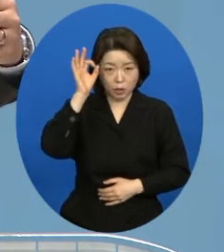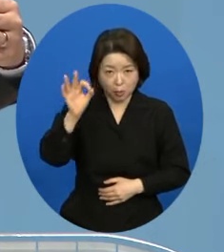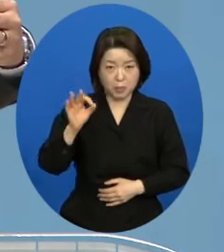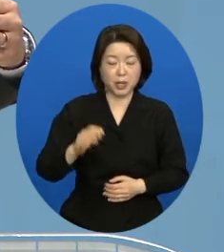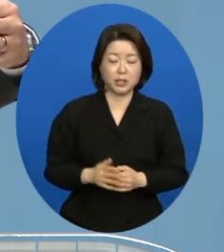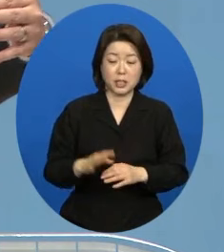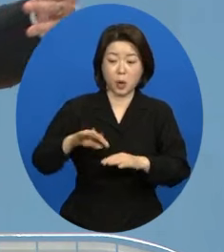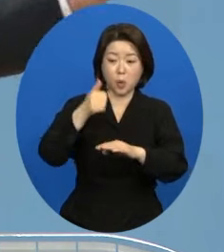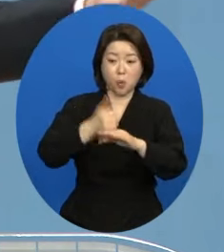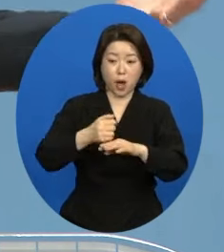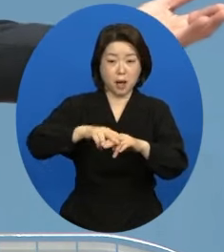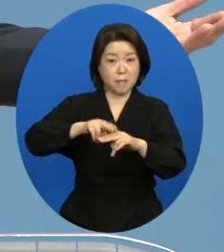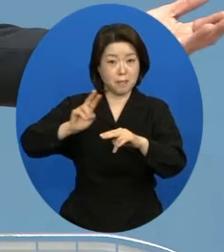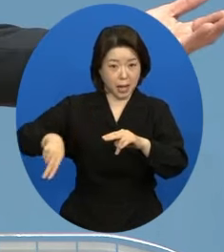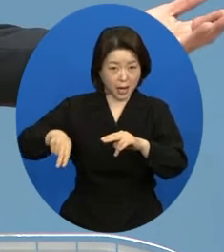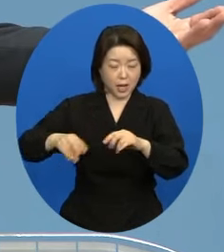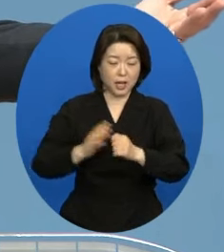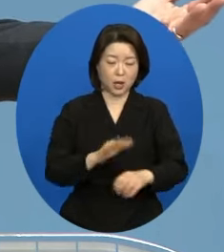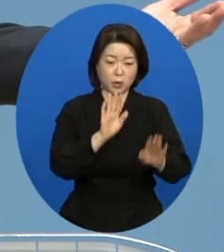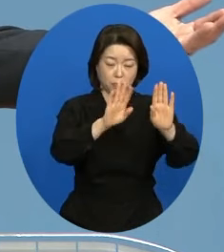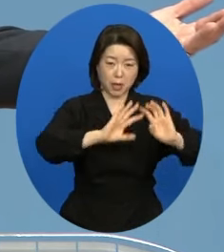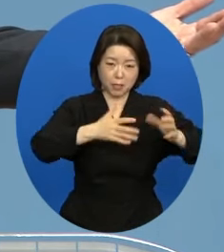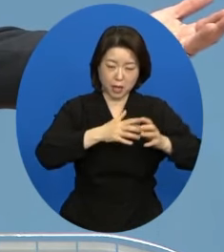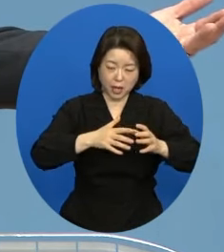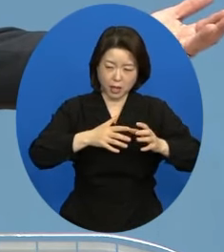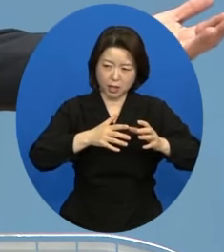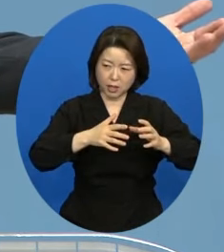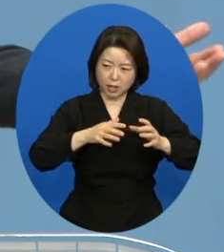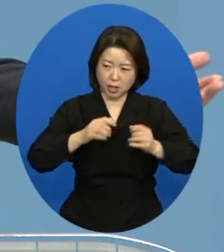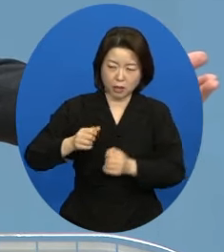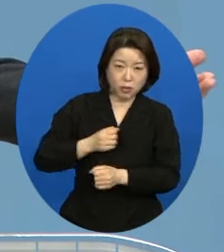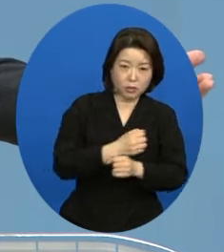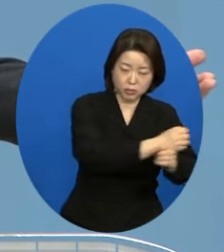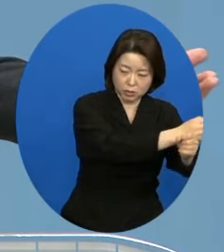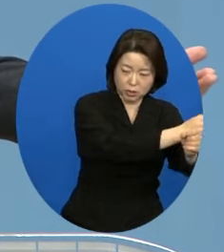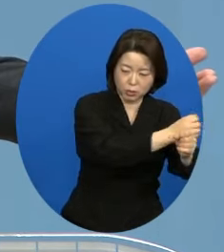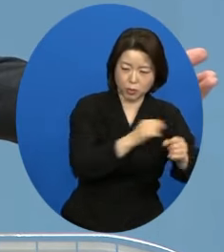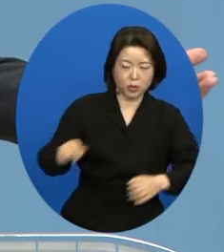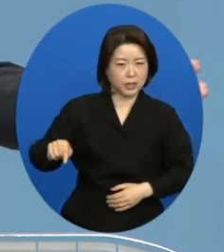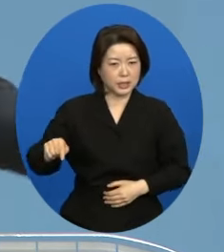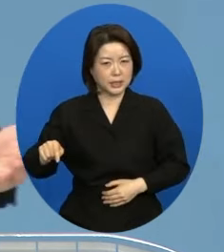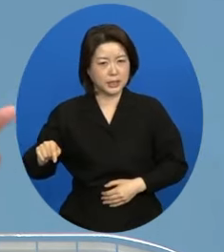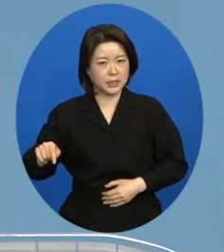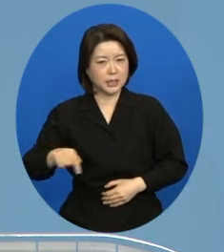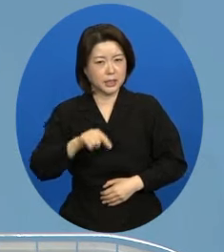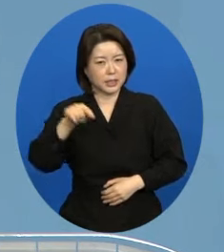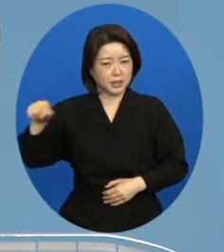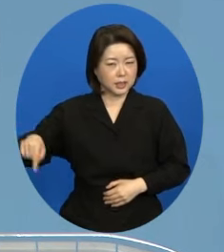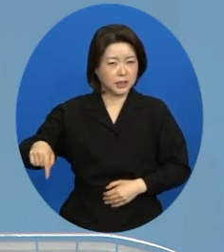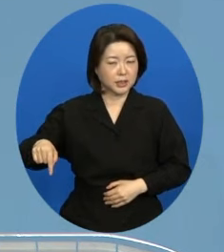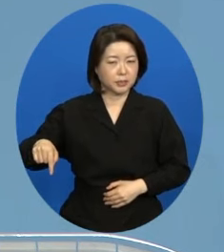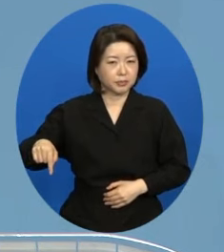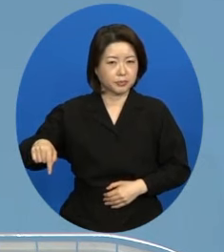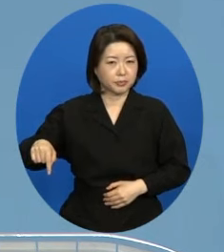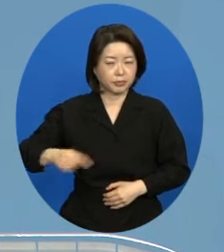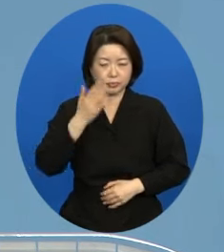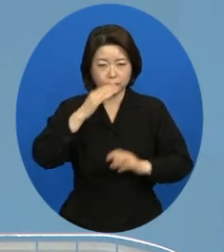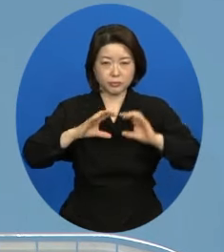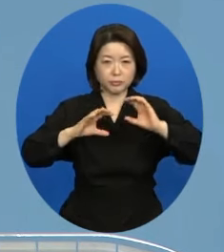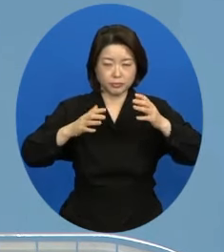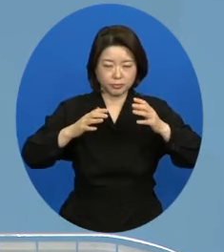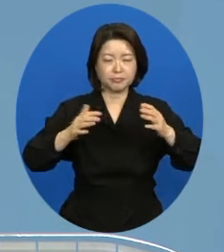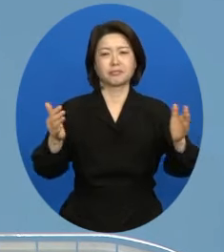폐위가 되고 바벨론으로 끌려가게 되죠 굴욕적인 역사입니다 많은 사람들이 생각하기에 아 이제는 이스라엘은